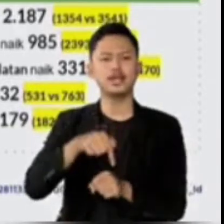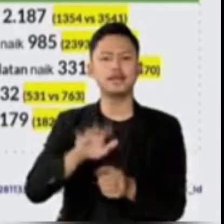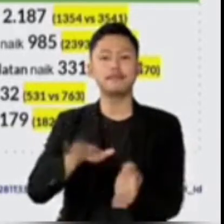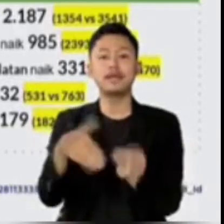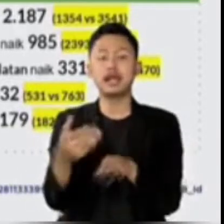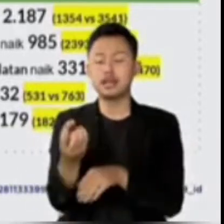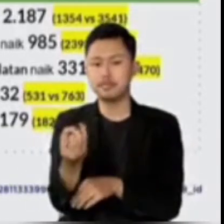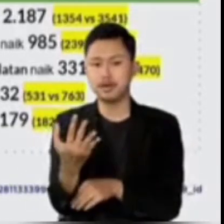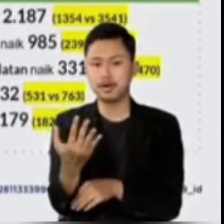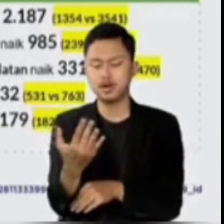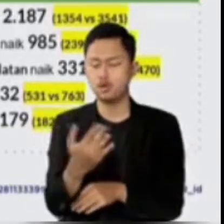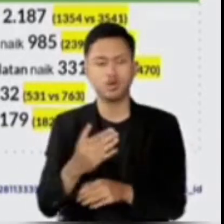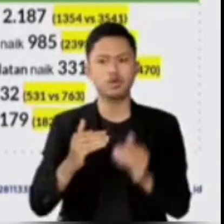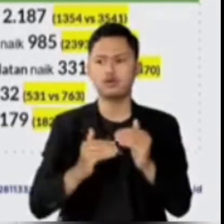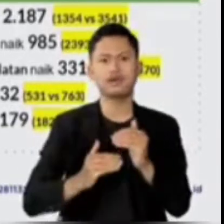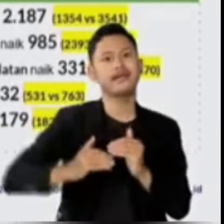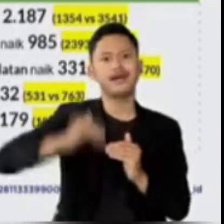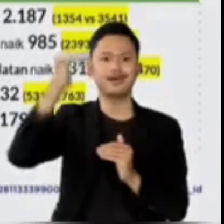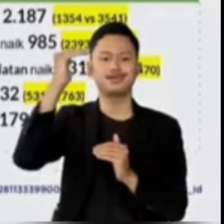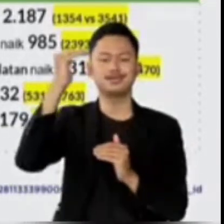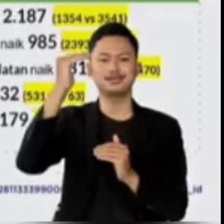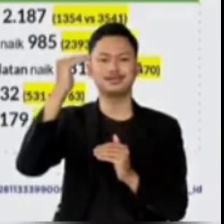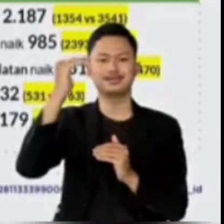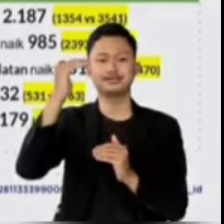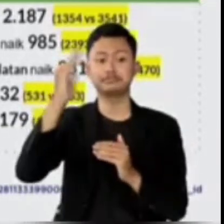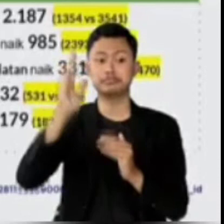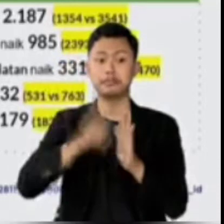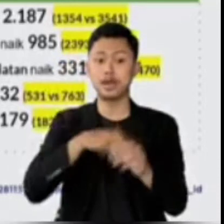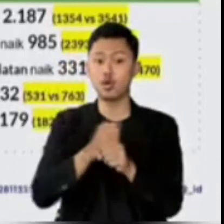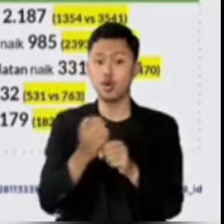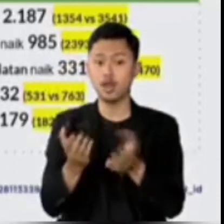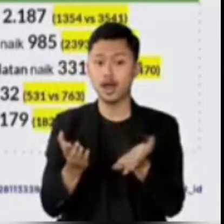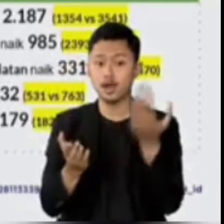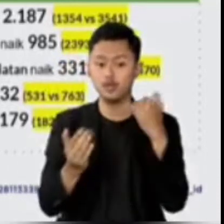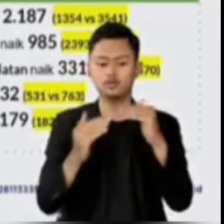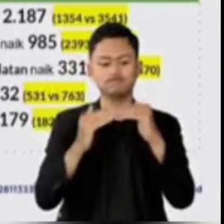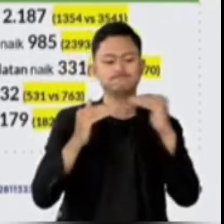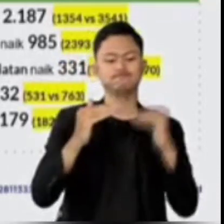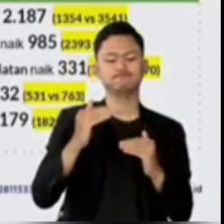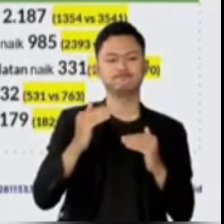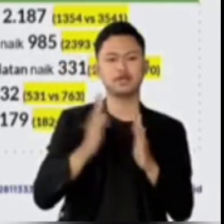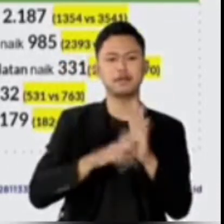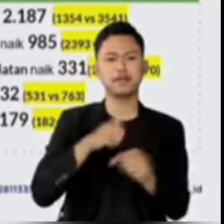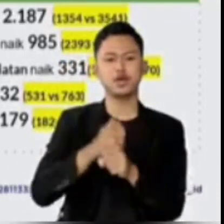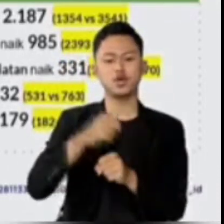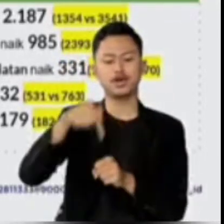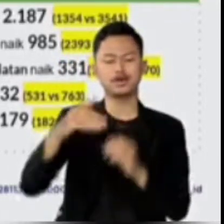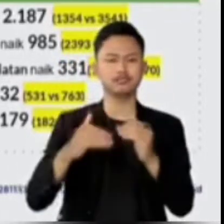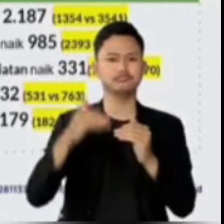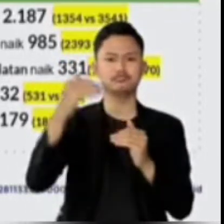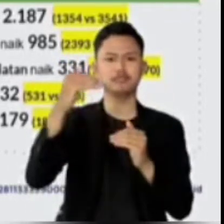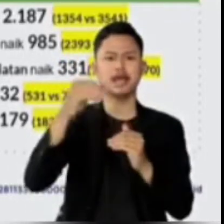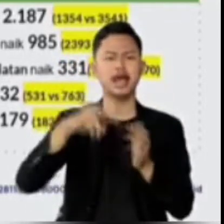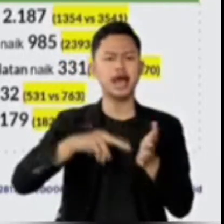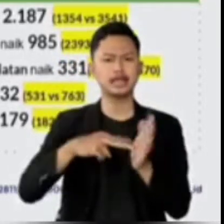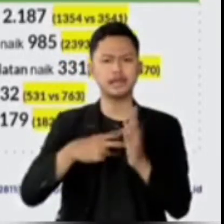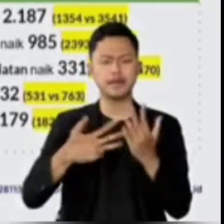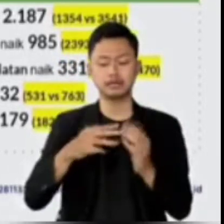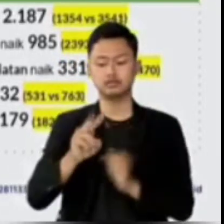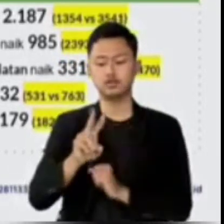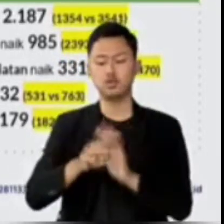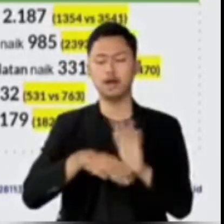juga mengalami peningkatan yang lebih besar dibanding minggu lalu, yang menandakan sudah 2 minggu